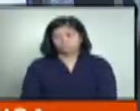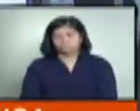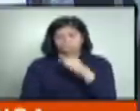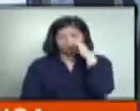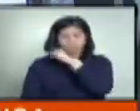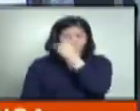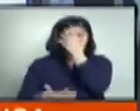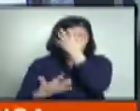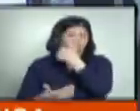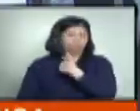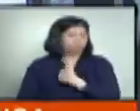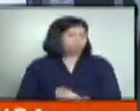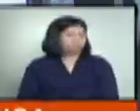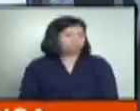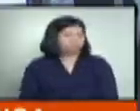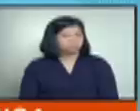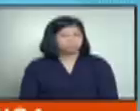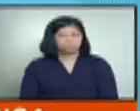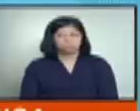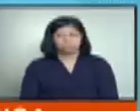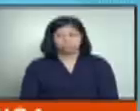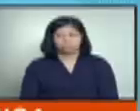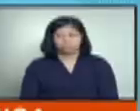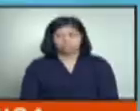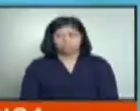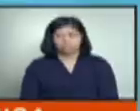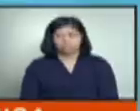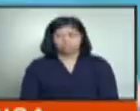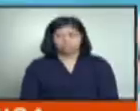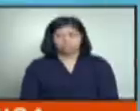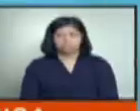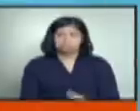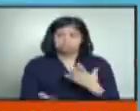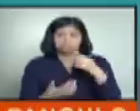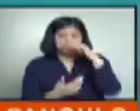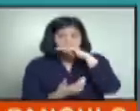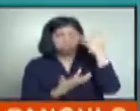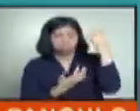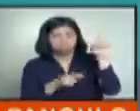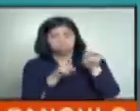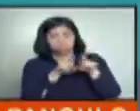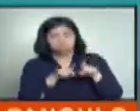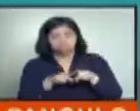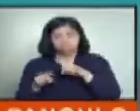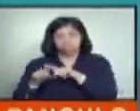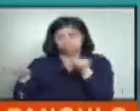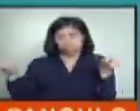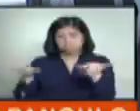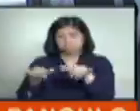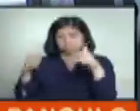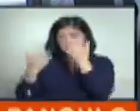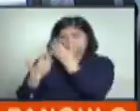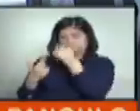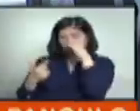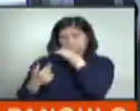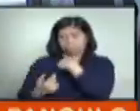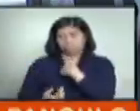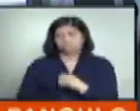Nagsinungaling ka, sir, sa amin. Sinungaling din siya pagsabi. Maaaring nga, sir, nagsinungaling siya. Pero ikaw rin, sir, nagsinungaling ka sa